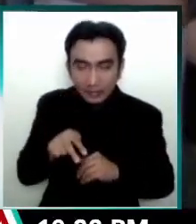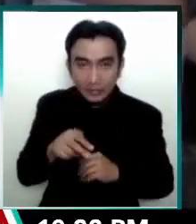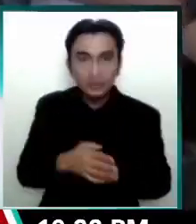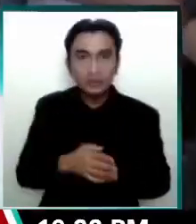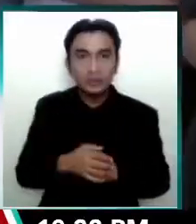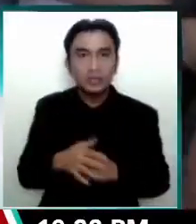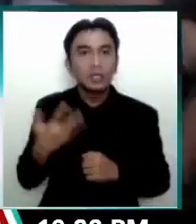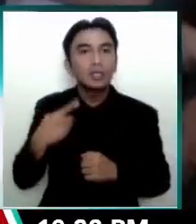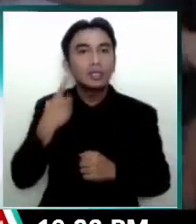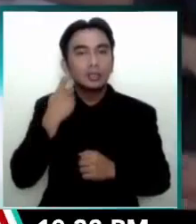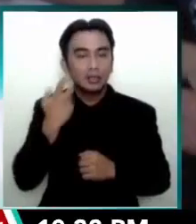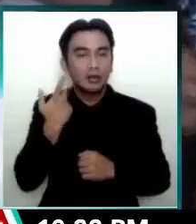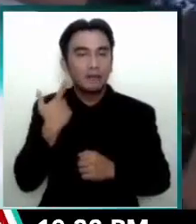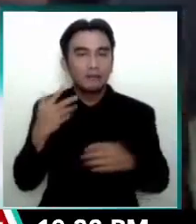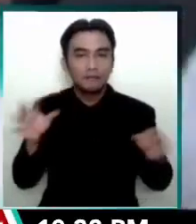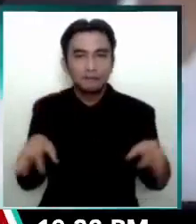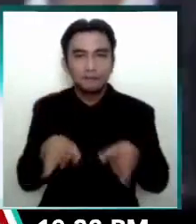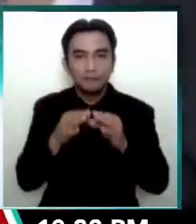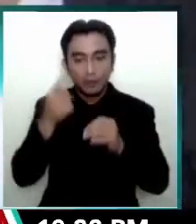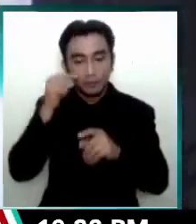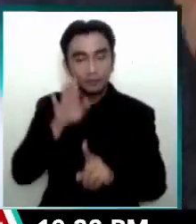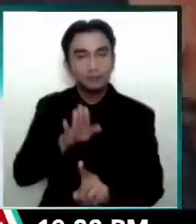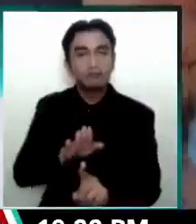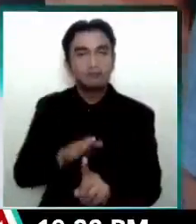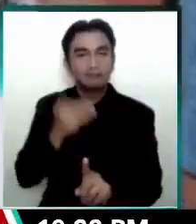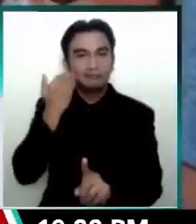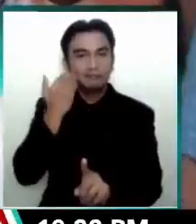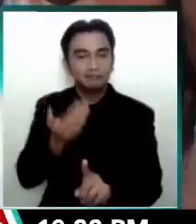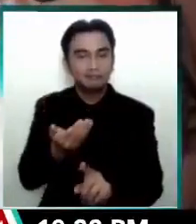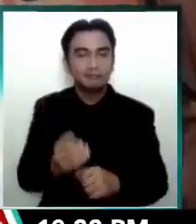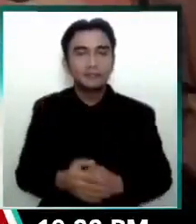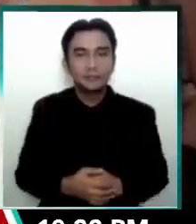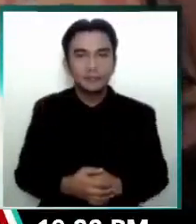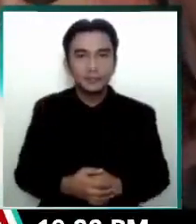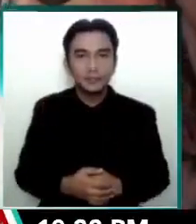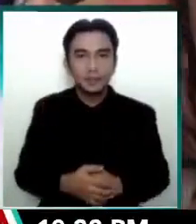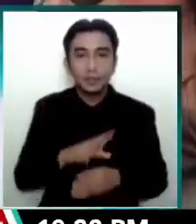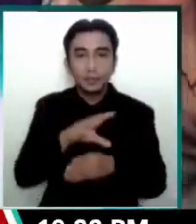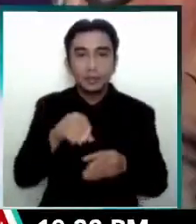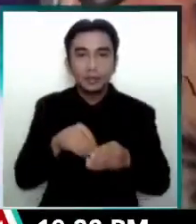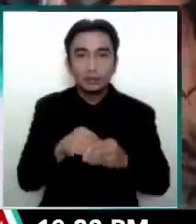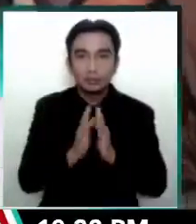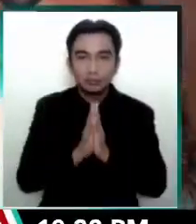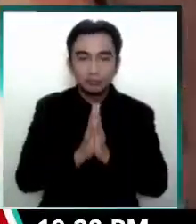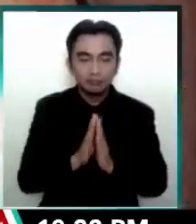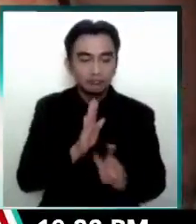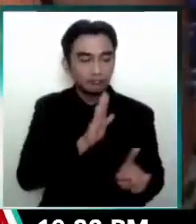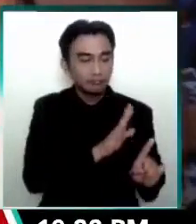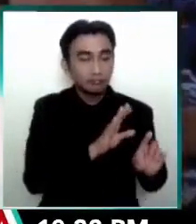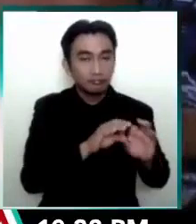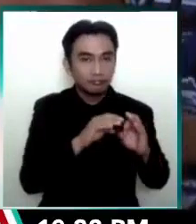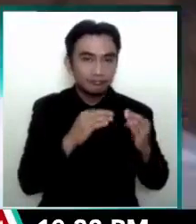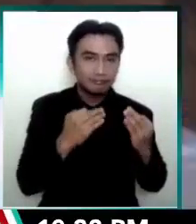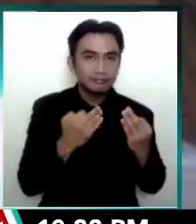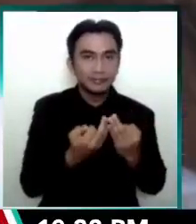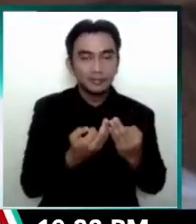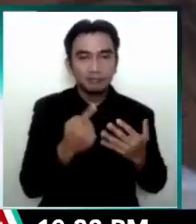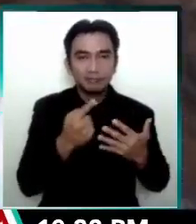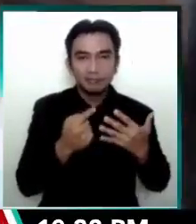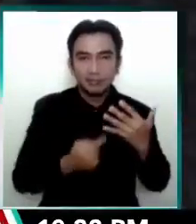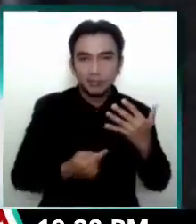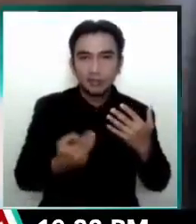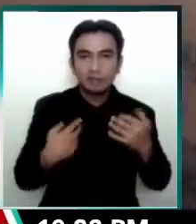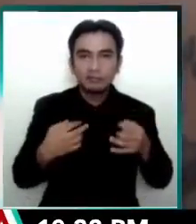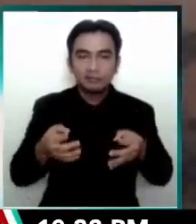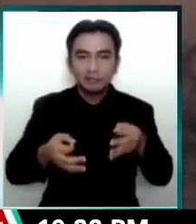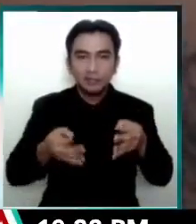misang inialay para kay Jimboy. Kasama sa panalangin para sa pamilya ang hustisya. Marami raw pangarap si Jimboy